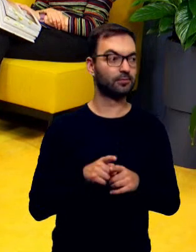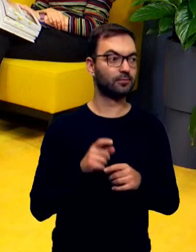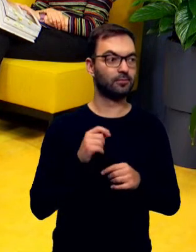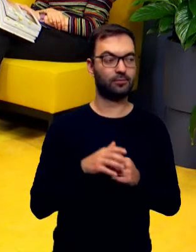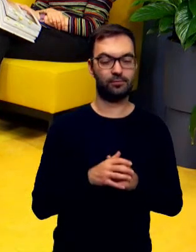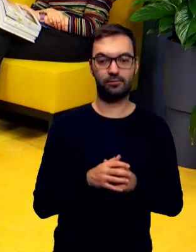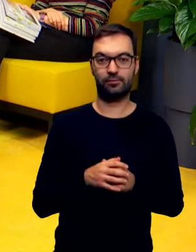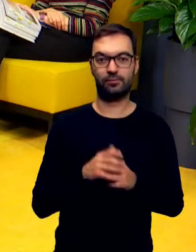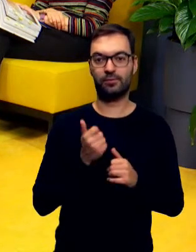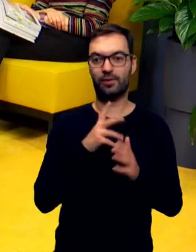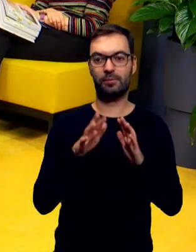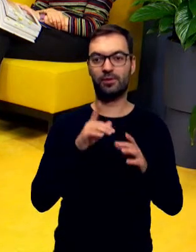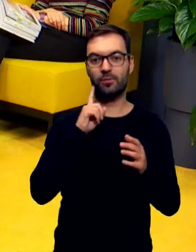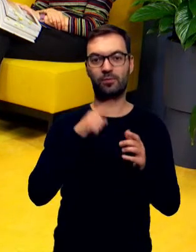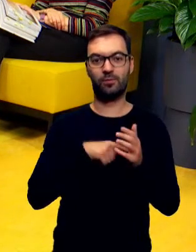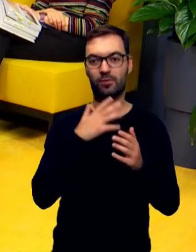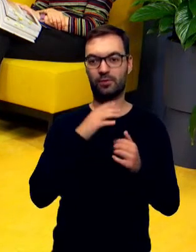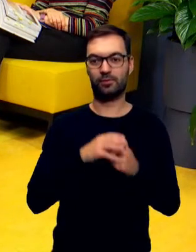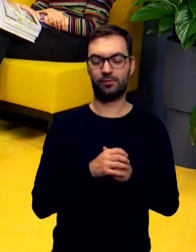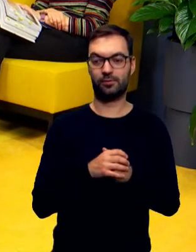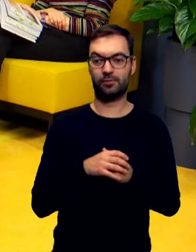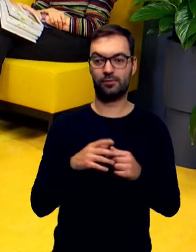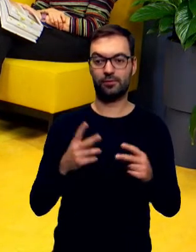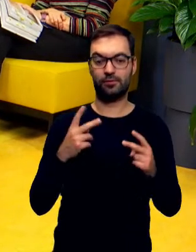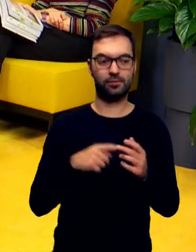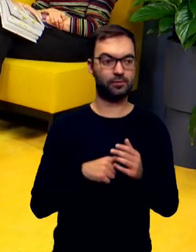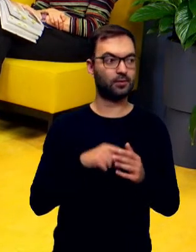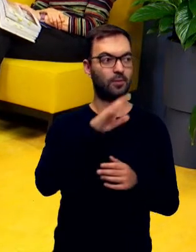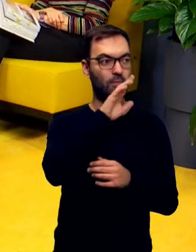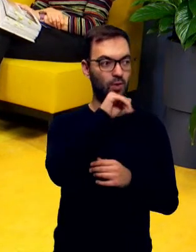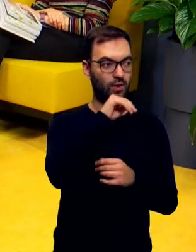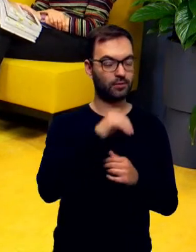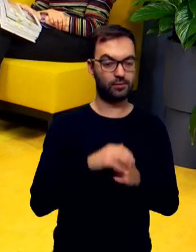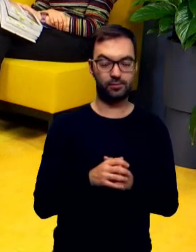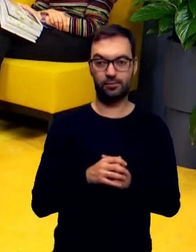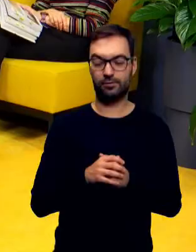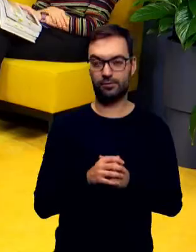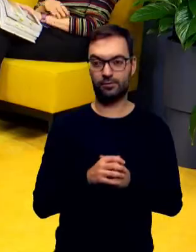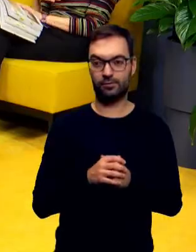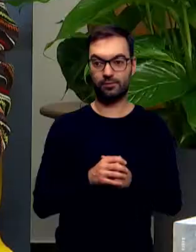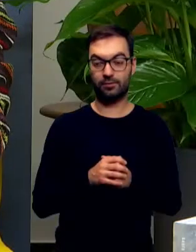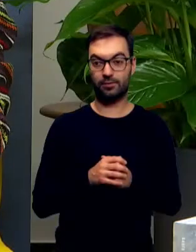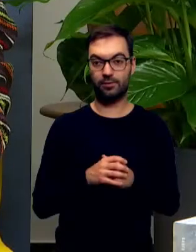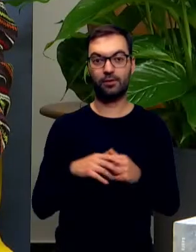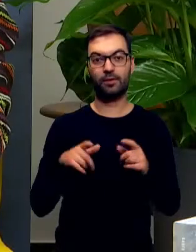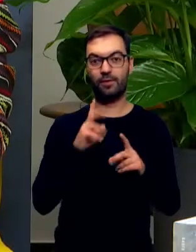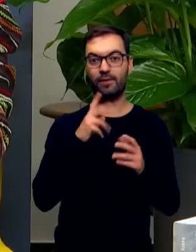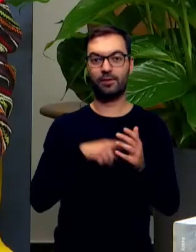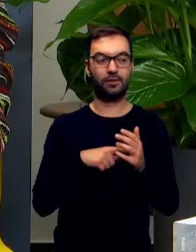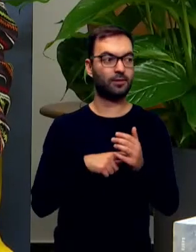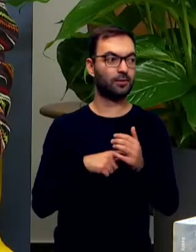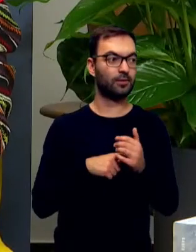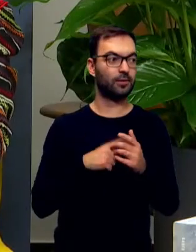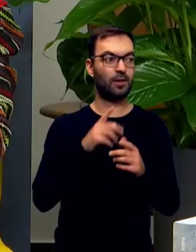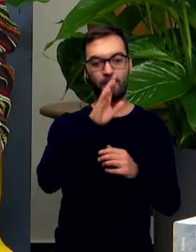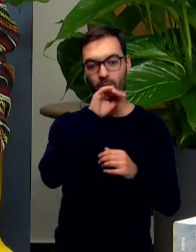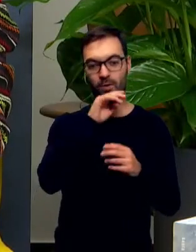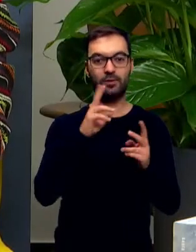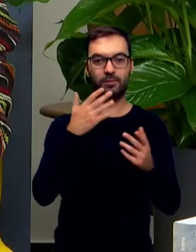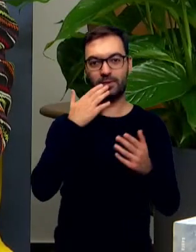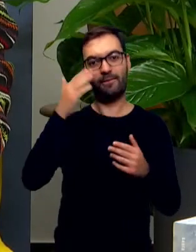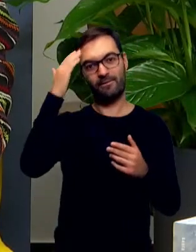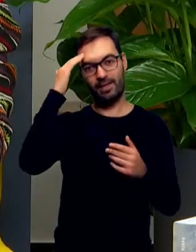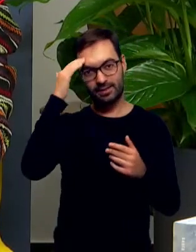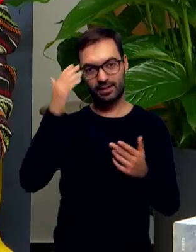pada w wielu miejscach i myślę, że jest tutaj kluczowe pokora, które rzeczywiście też ta pokora wynika z